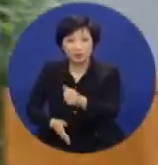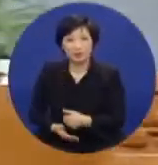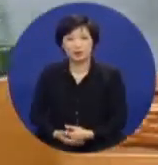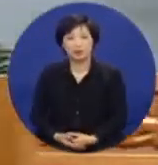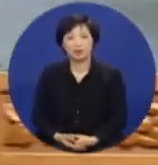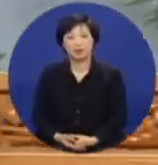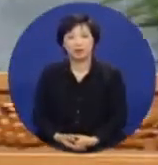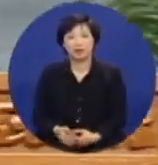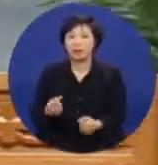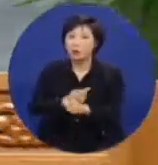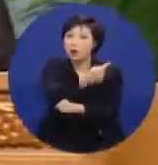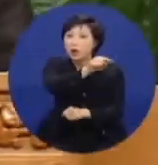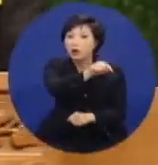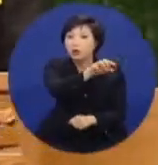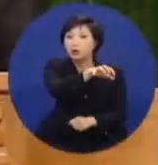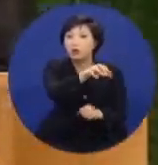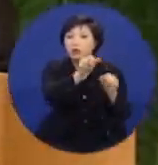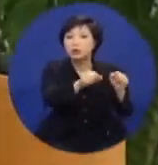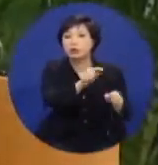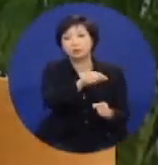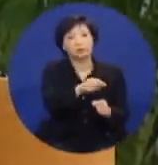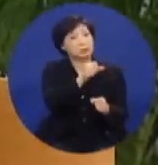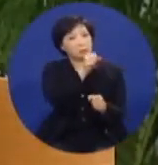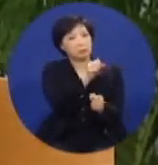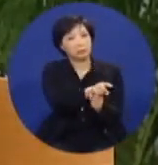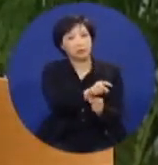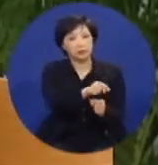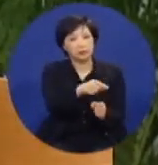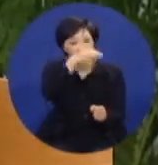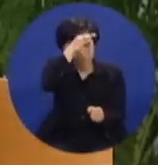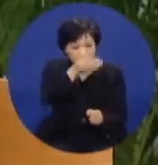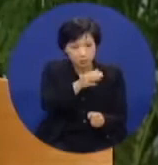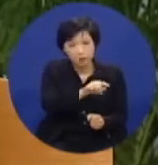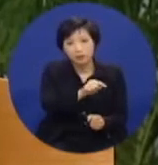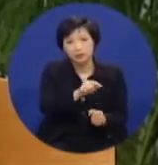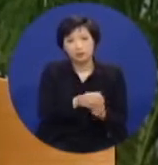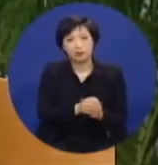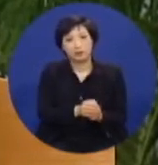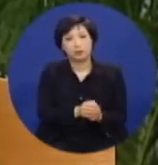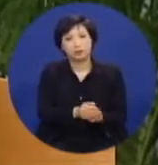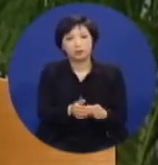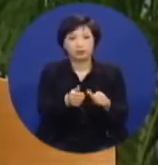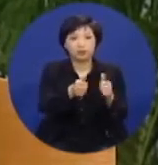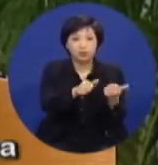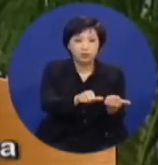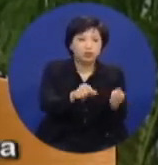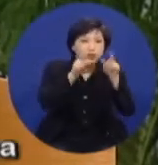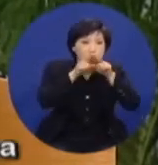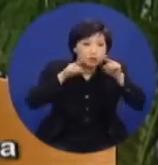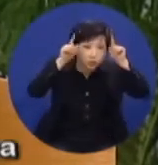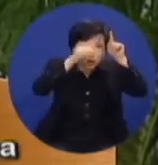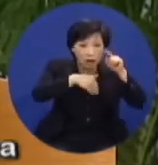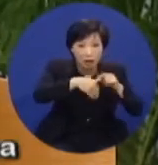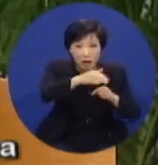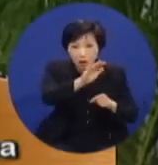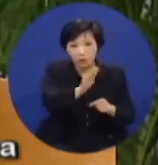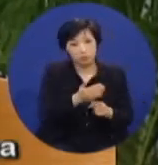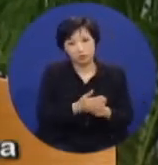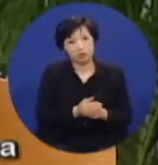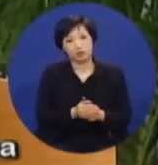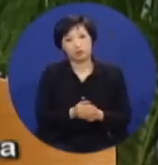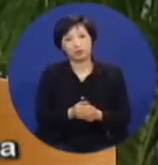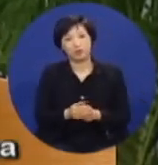크 밖에 나가 있으면 기 노 미 야 내 주고 지옥 갈 수 밖에 없어